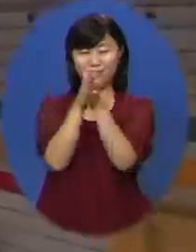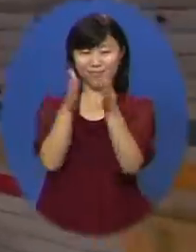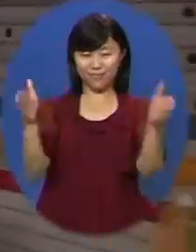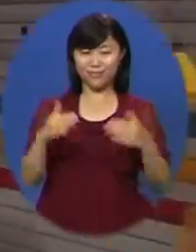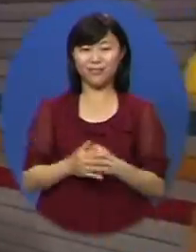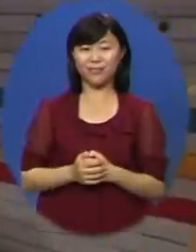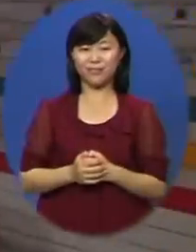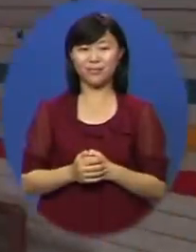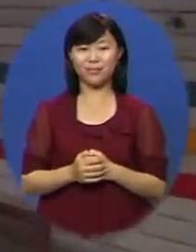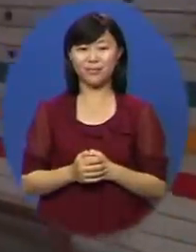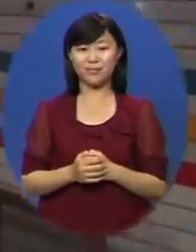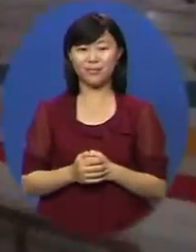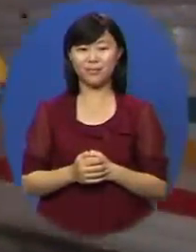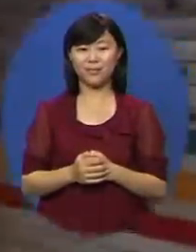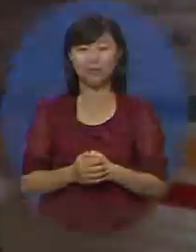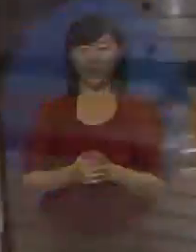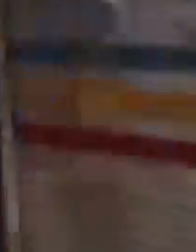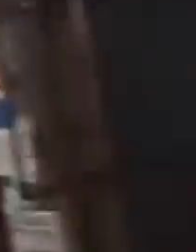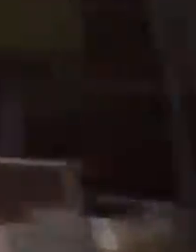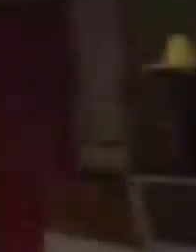나서보겠다.